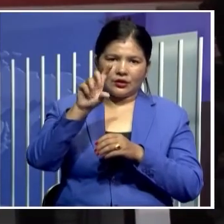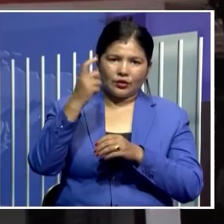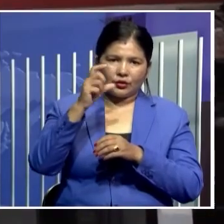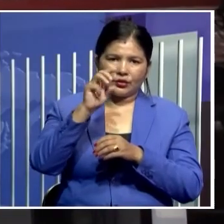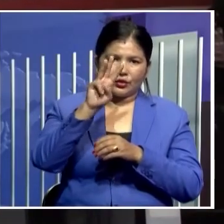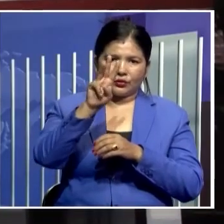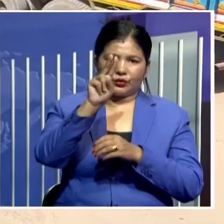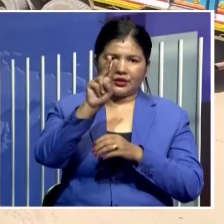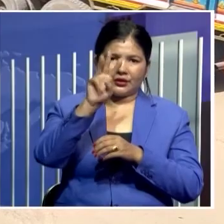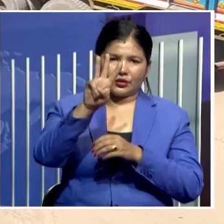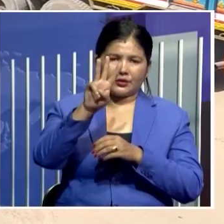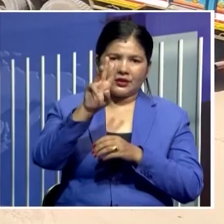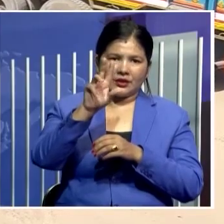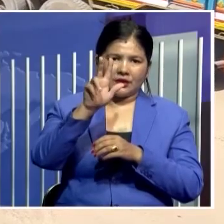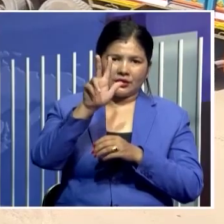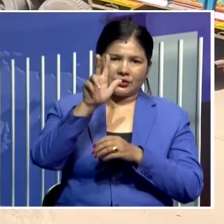को